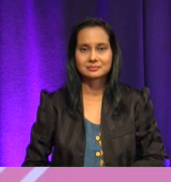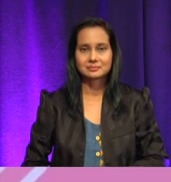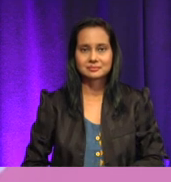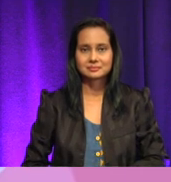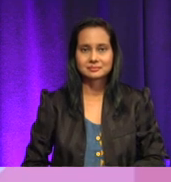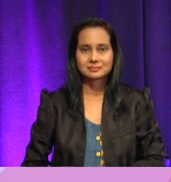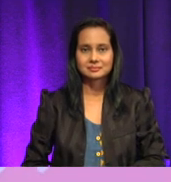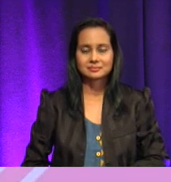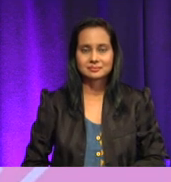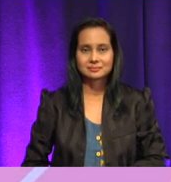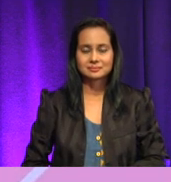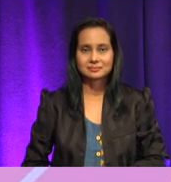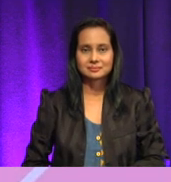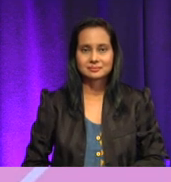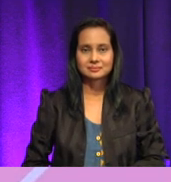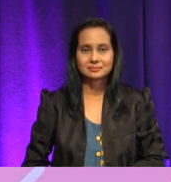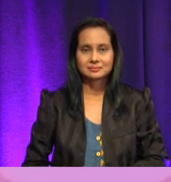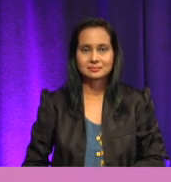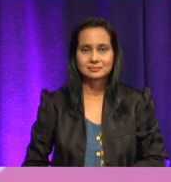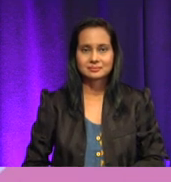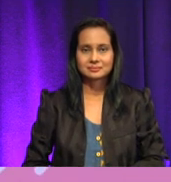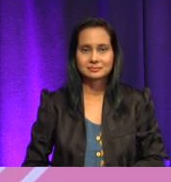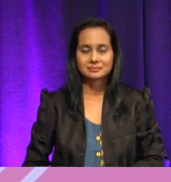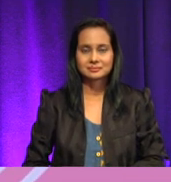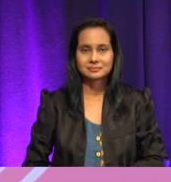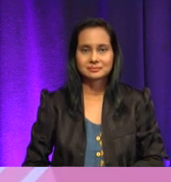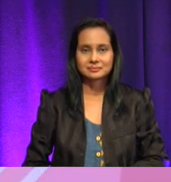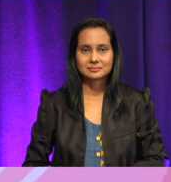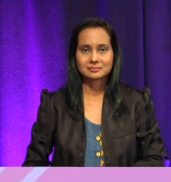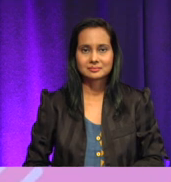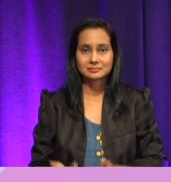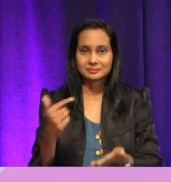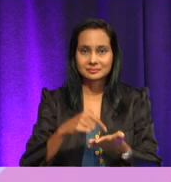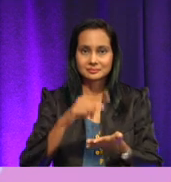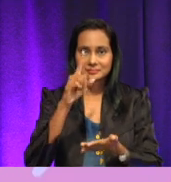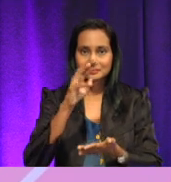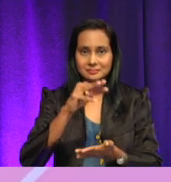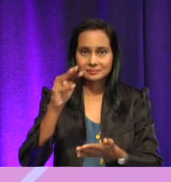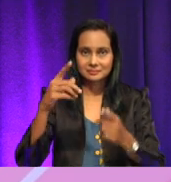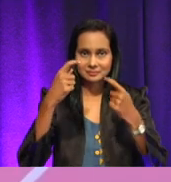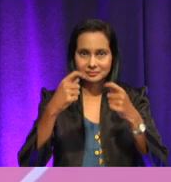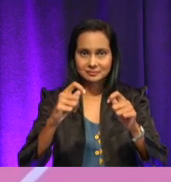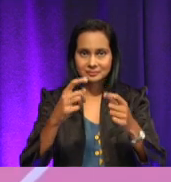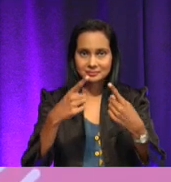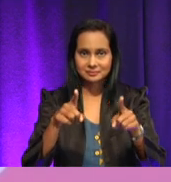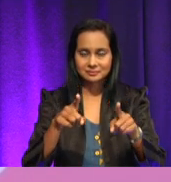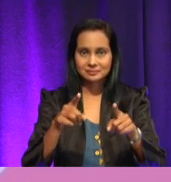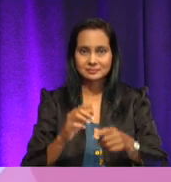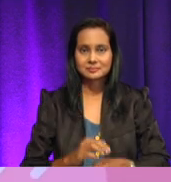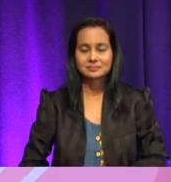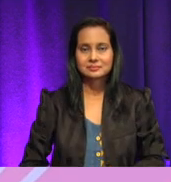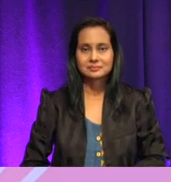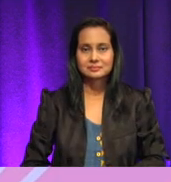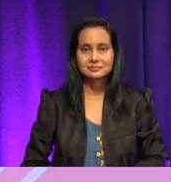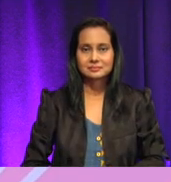memberikan jawapan. Kau ayah dah angkat tangan dari tadi lagi. Okey, silakan, Kak. Itu ialah